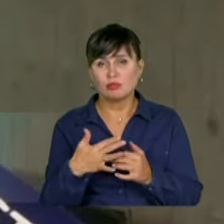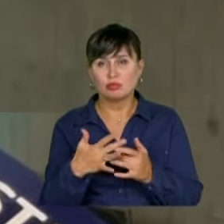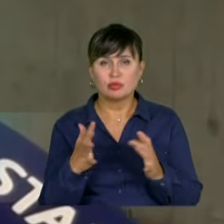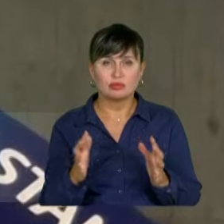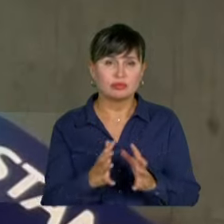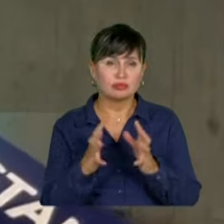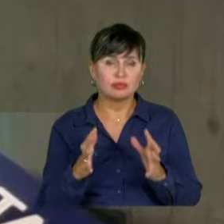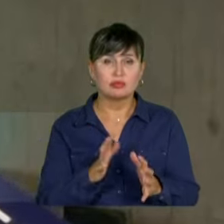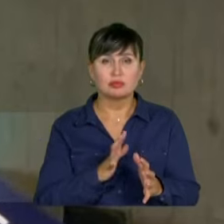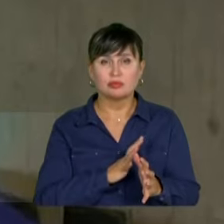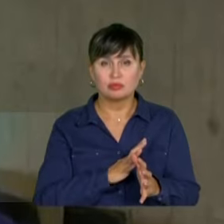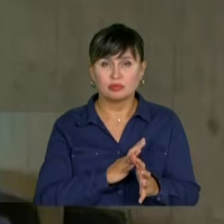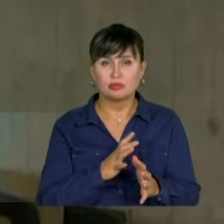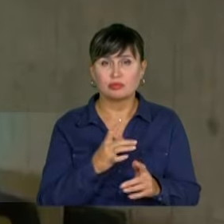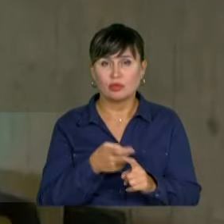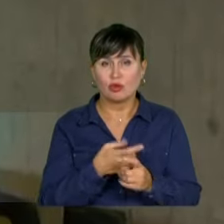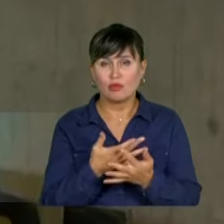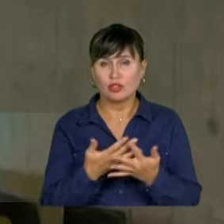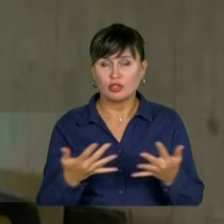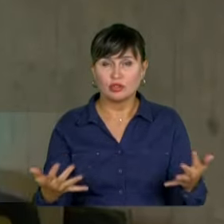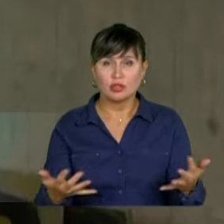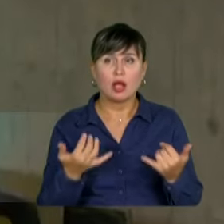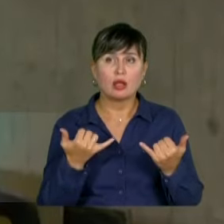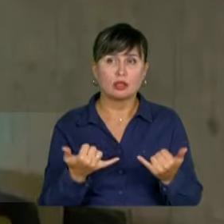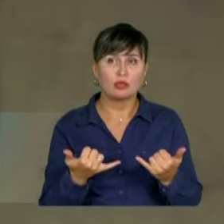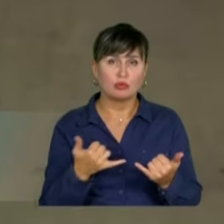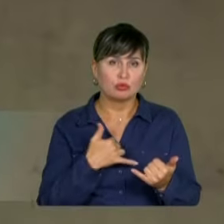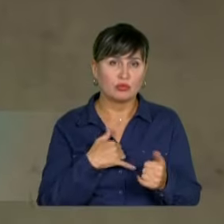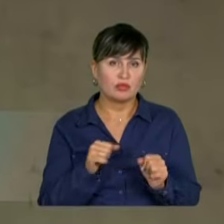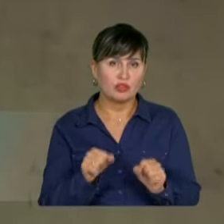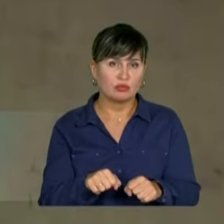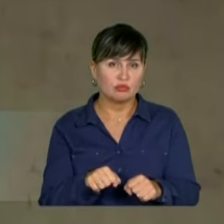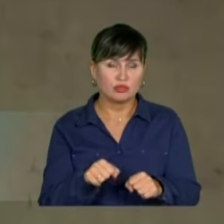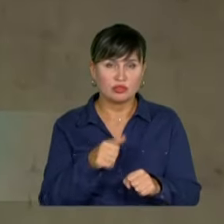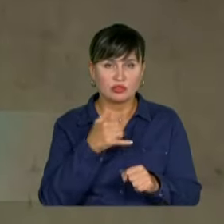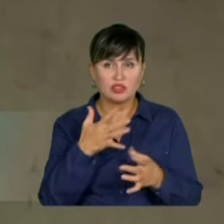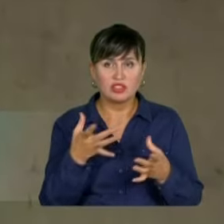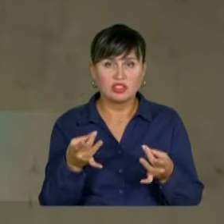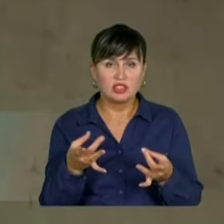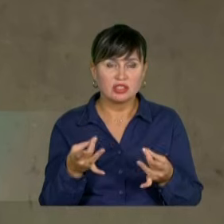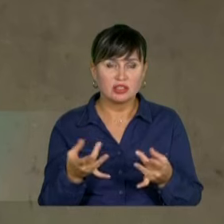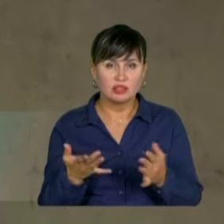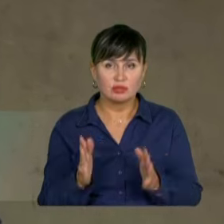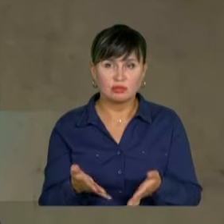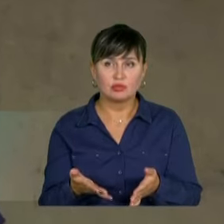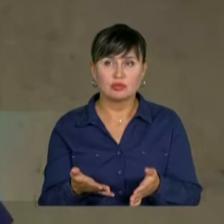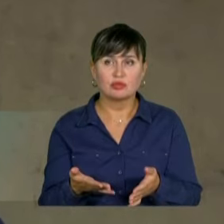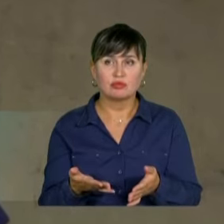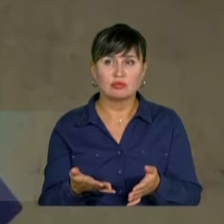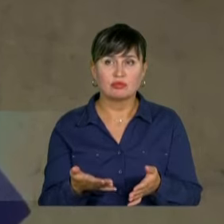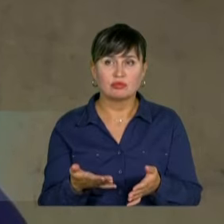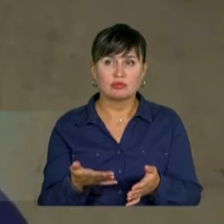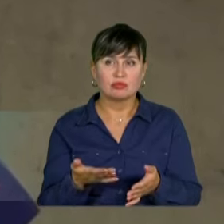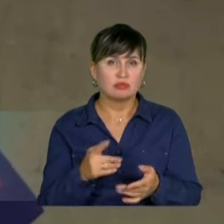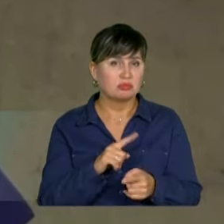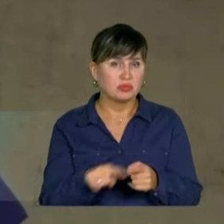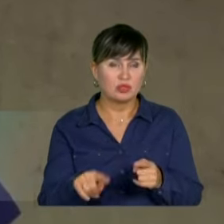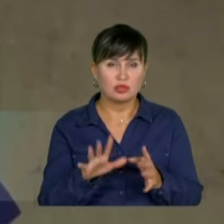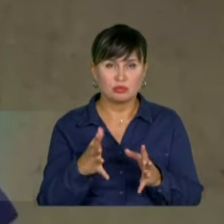зиму. Теперь этого возможности у нас не будет. Сырость, машина быстро будет